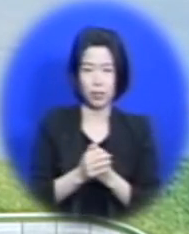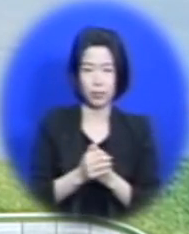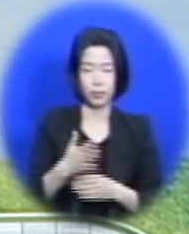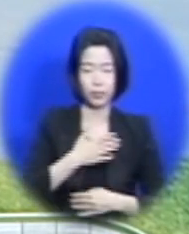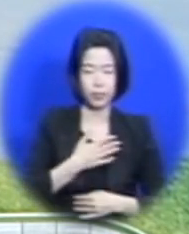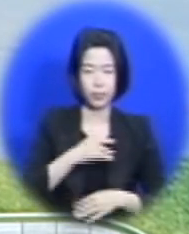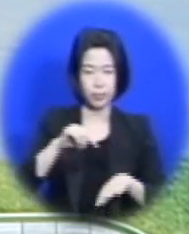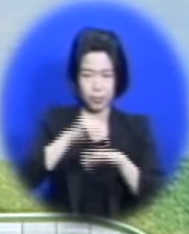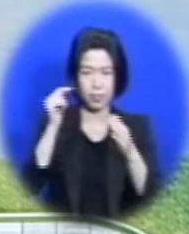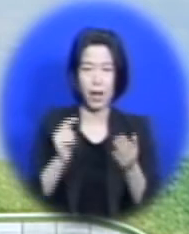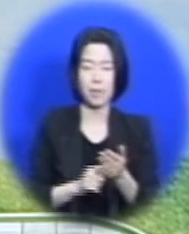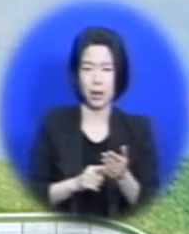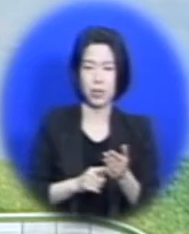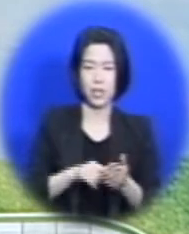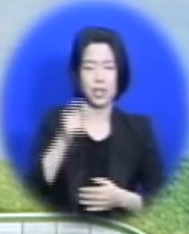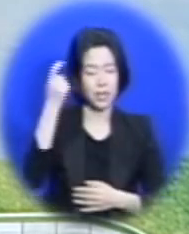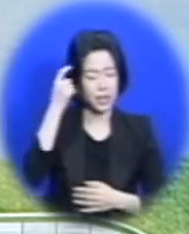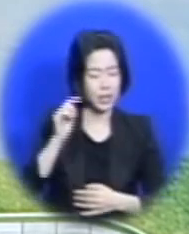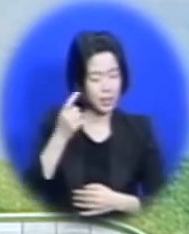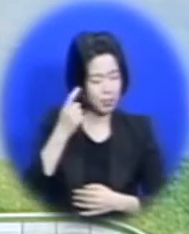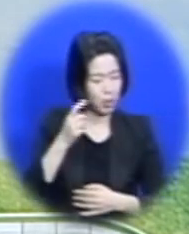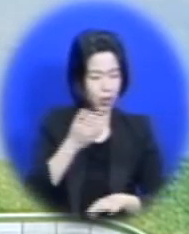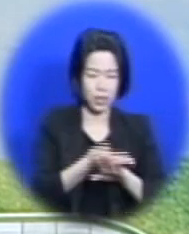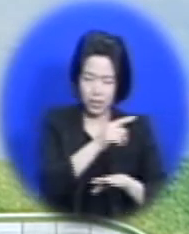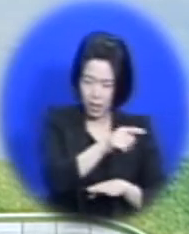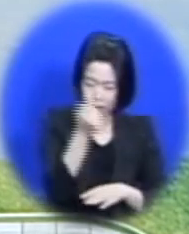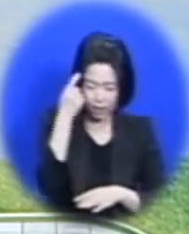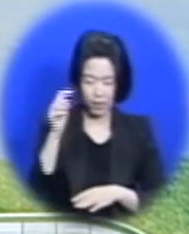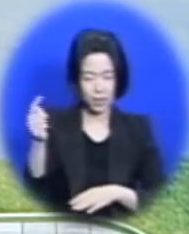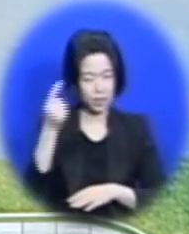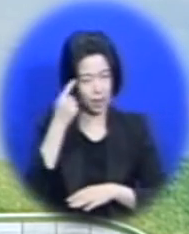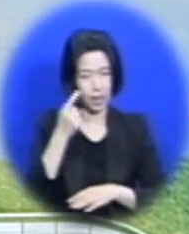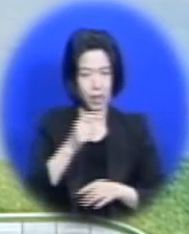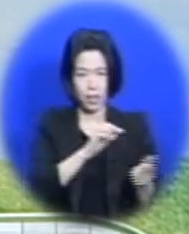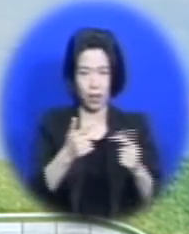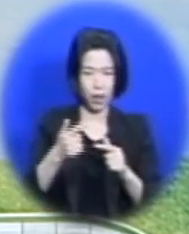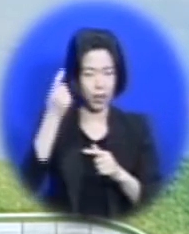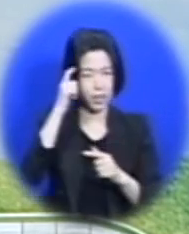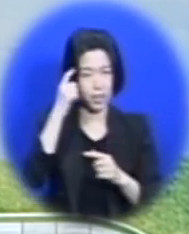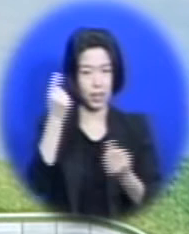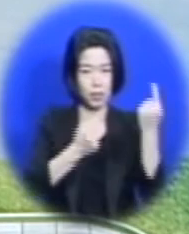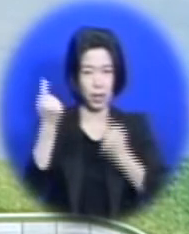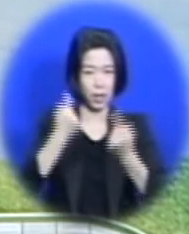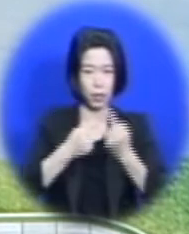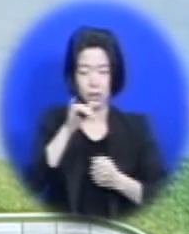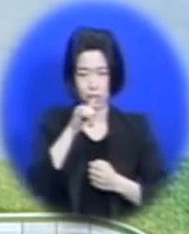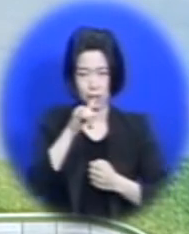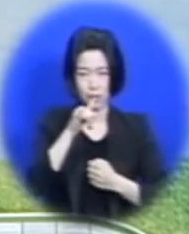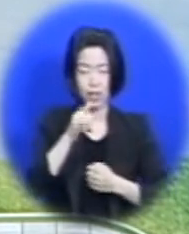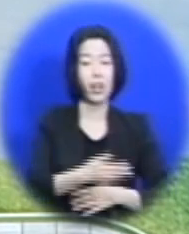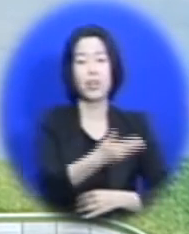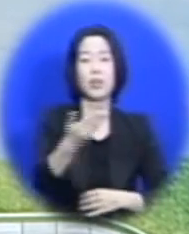내 마음속에 이 생각이 들어왔다가 저 생각이 들어왔다가 이런 경험을 여러분은 안 해보셨습니까?